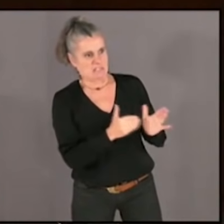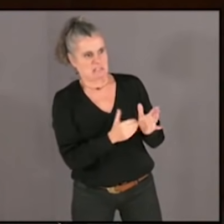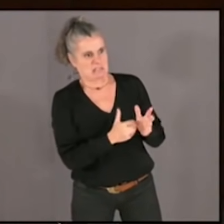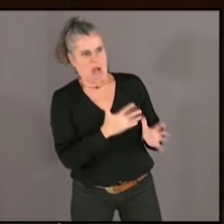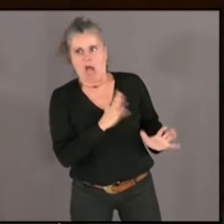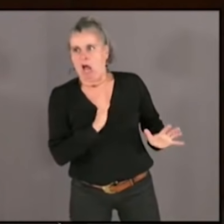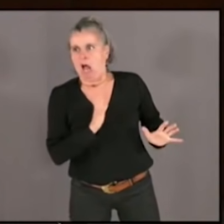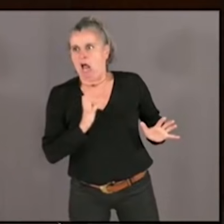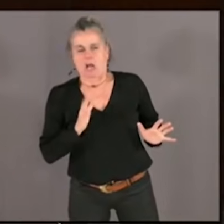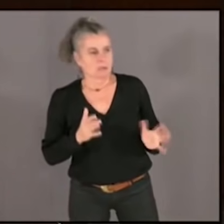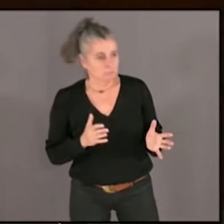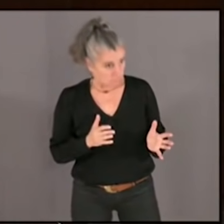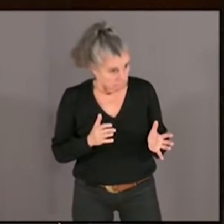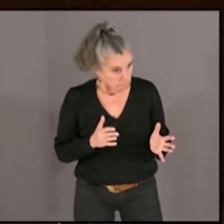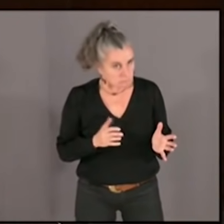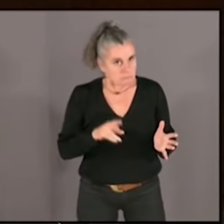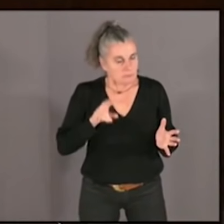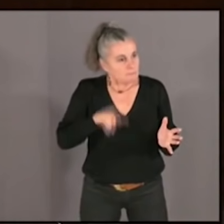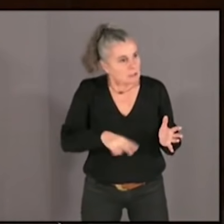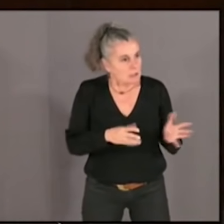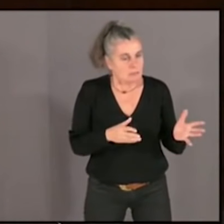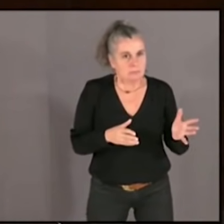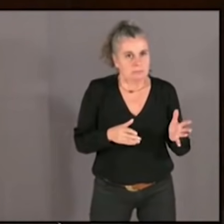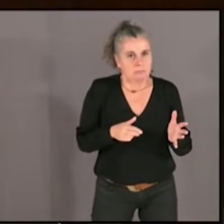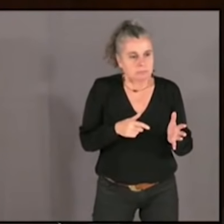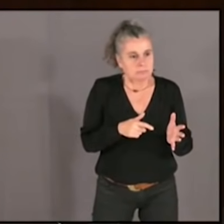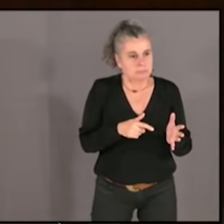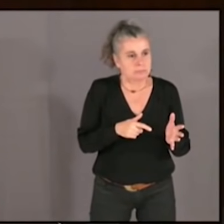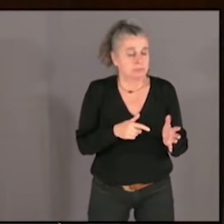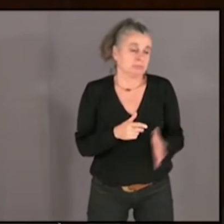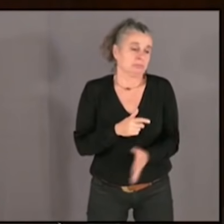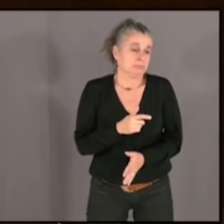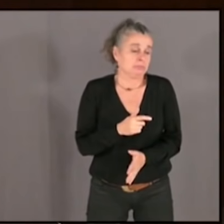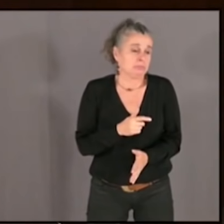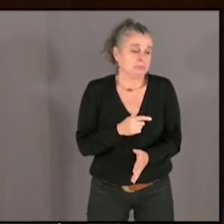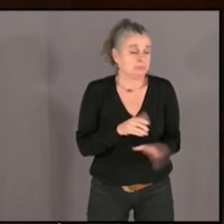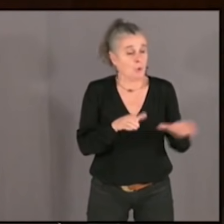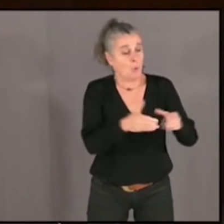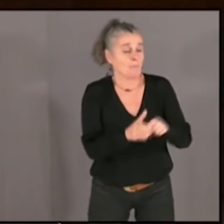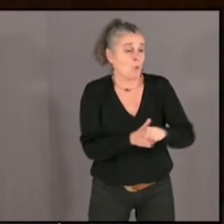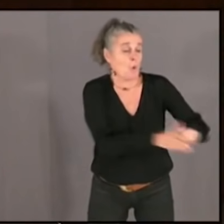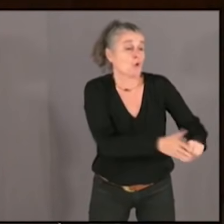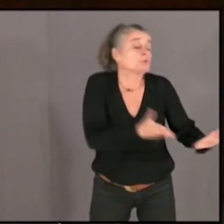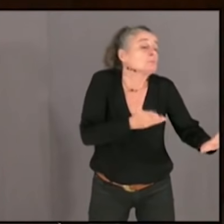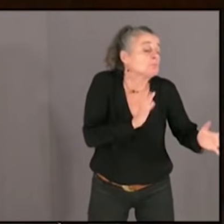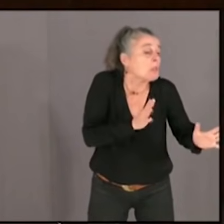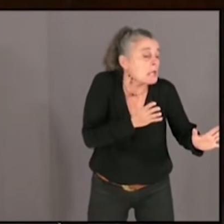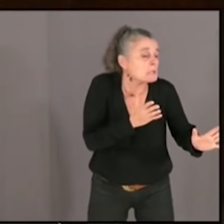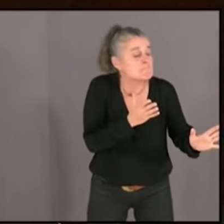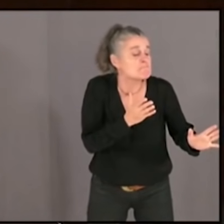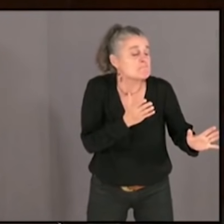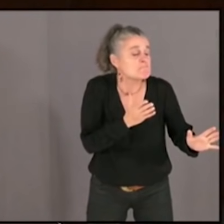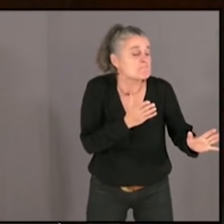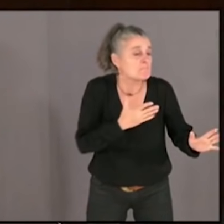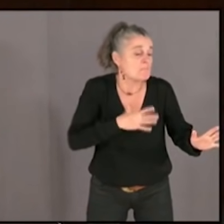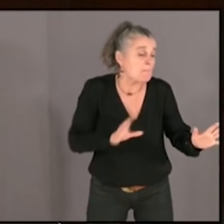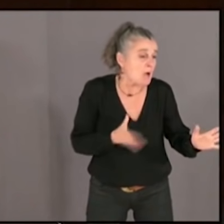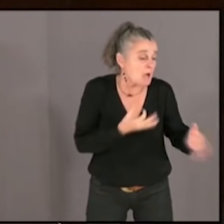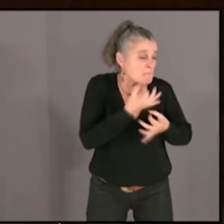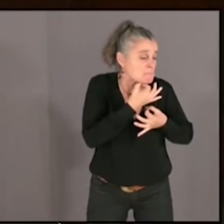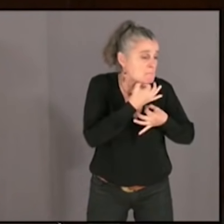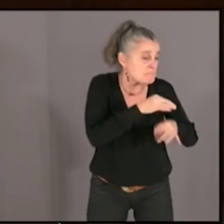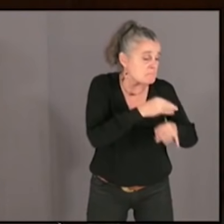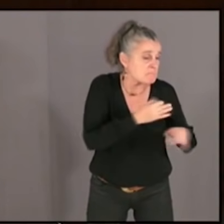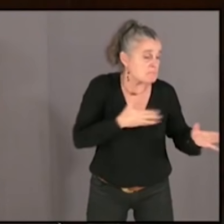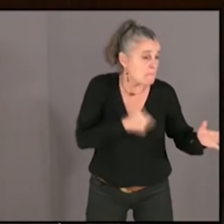vous parle, ça? Parce que ça vous plaise ou non, mesdames et messieurs de la gauche, évidemment, une fois encore, il suffit d'ouvrir les yeux pour constater